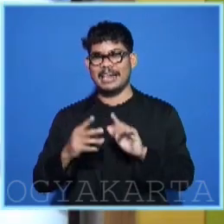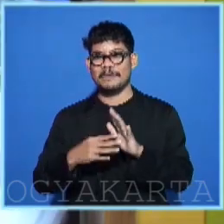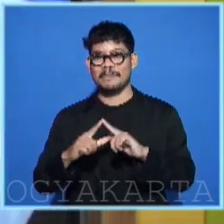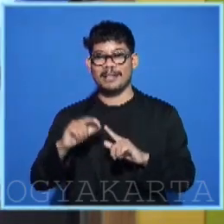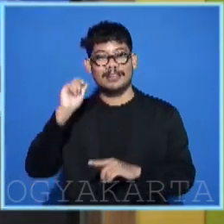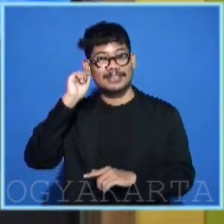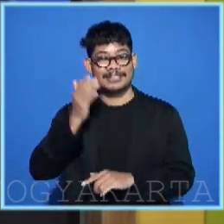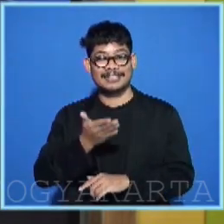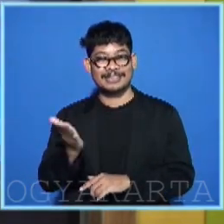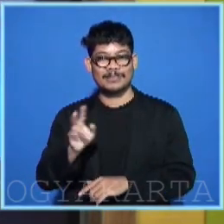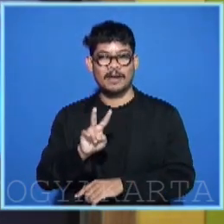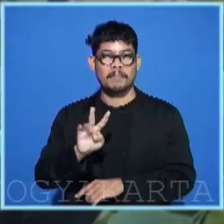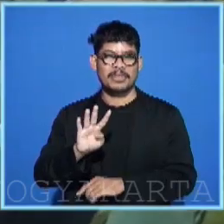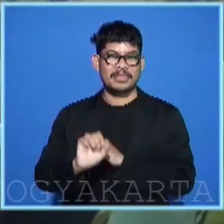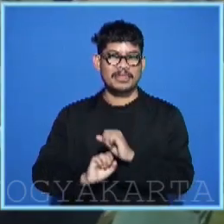tahun